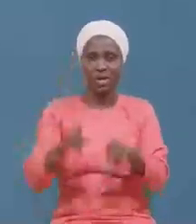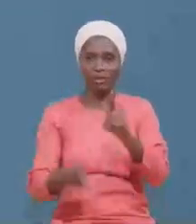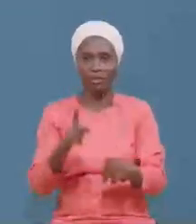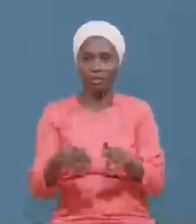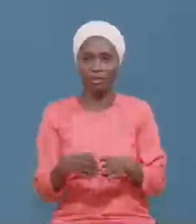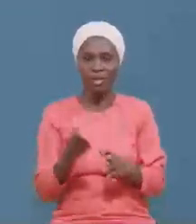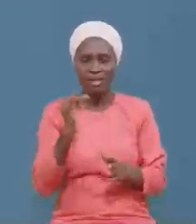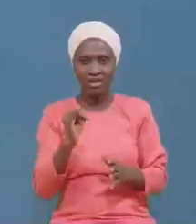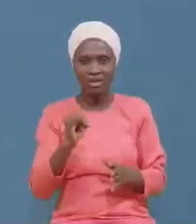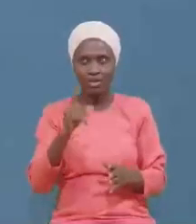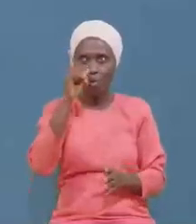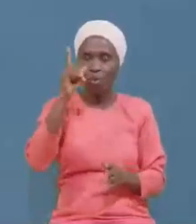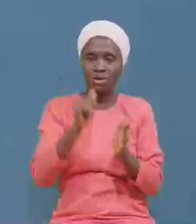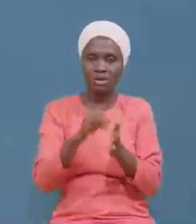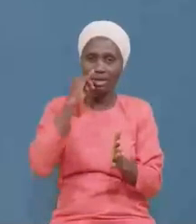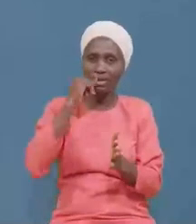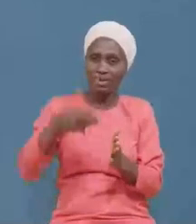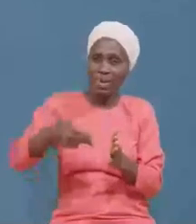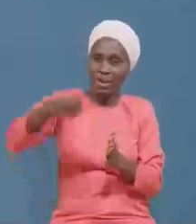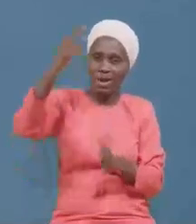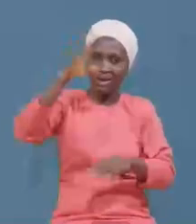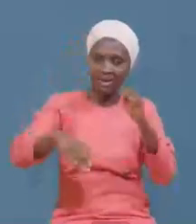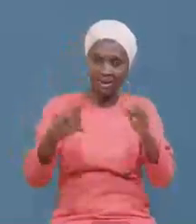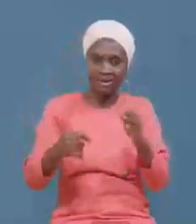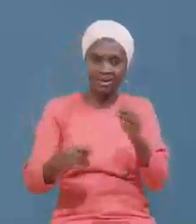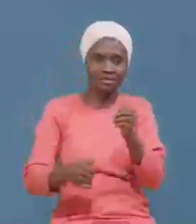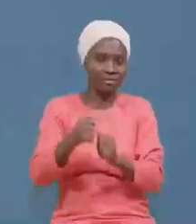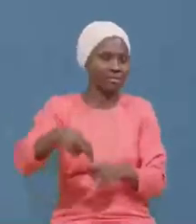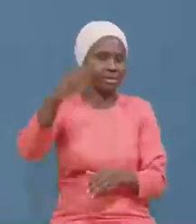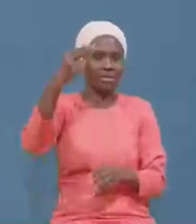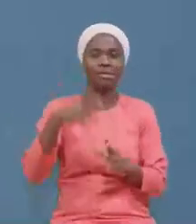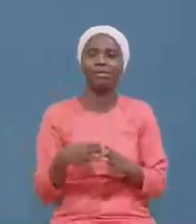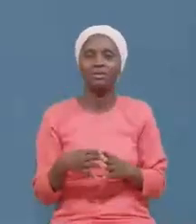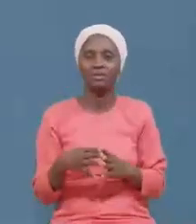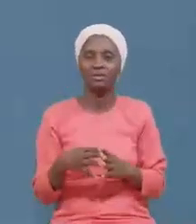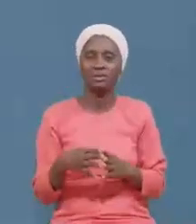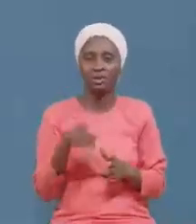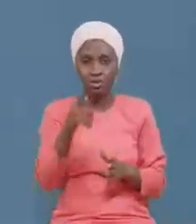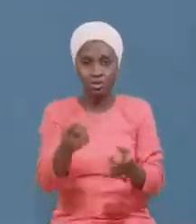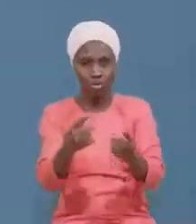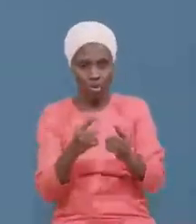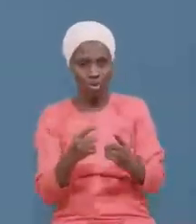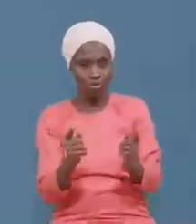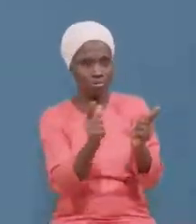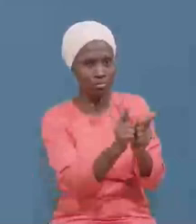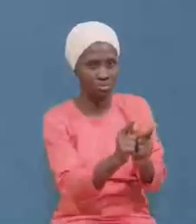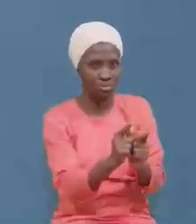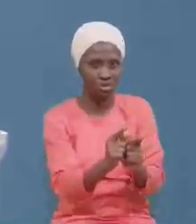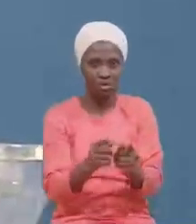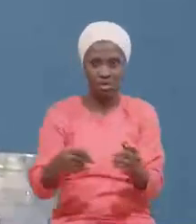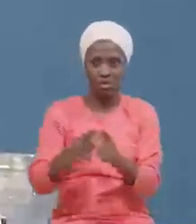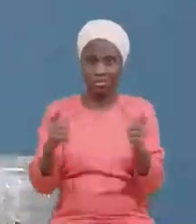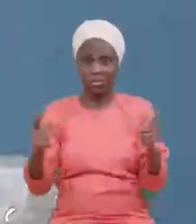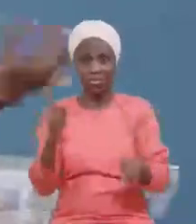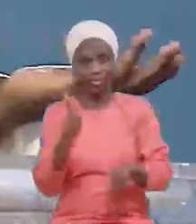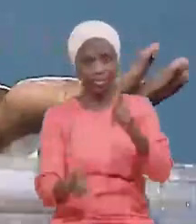Mais il y a un qui est plus élevé que tous. On rencontre de grands